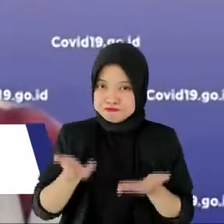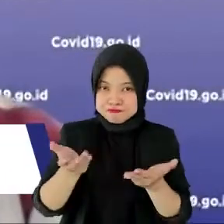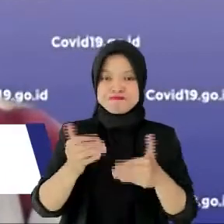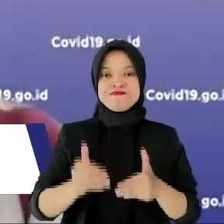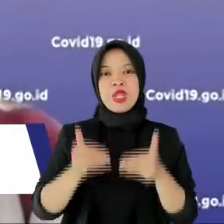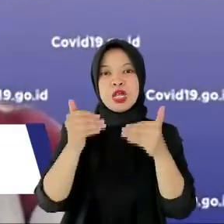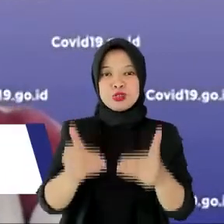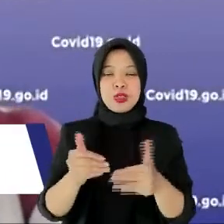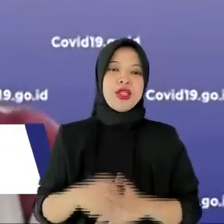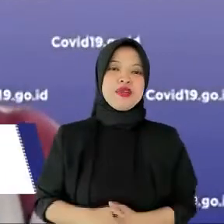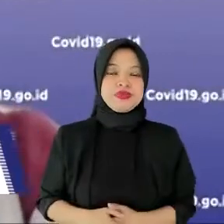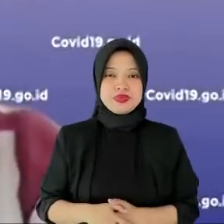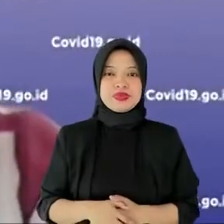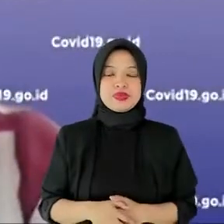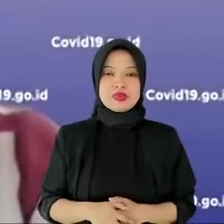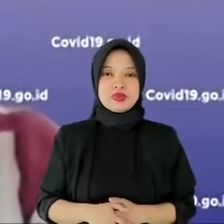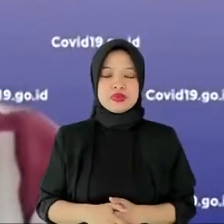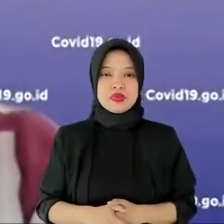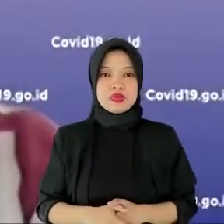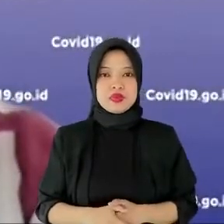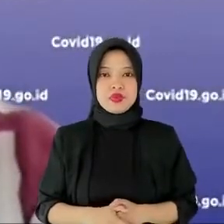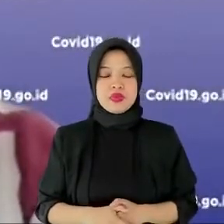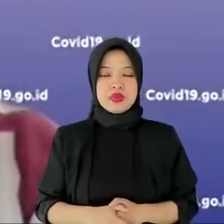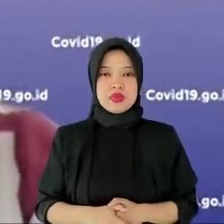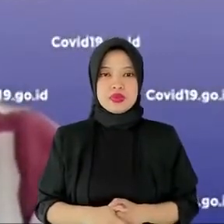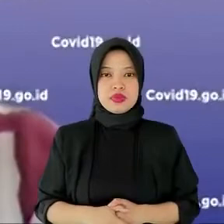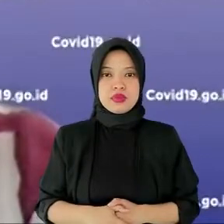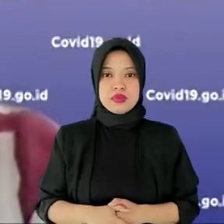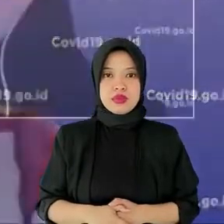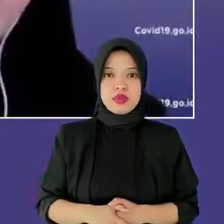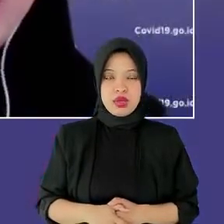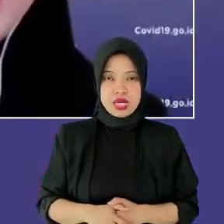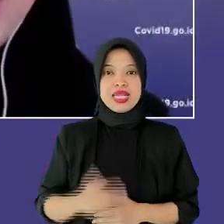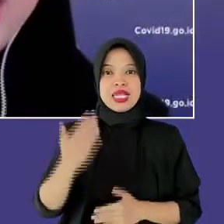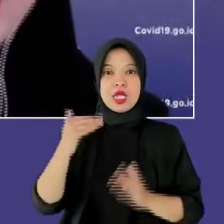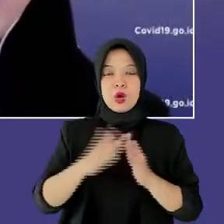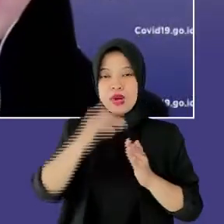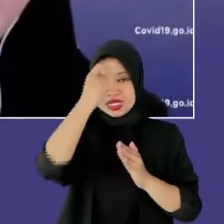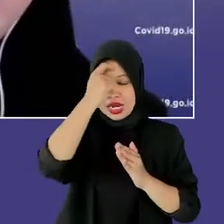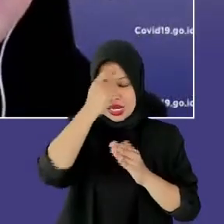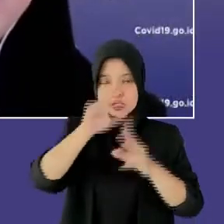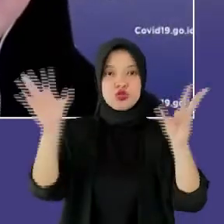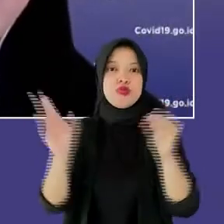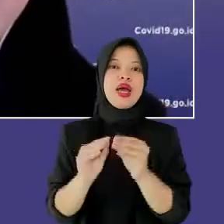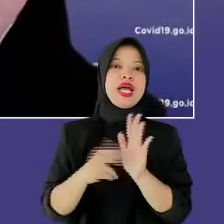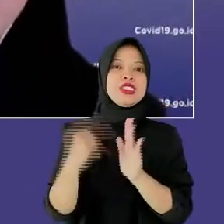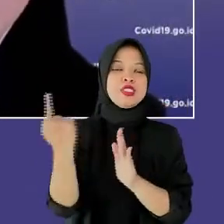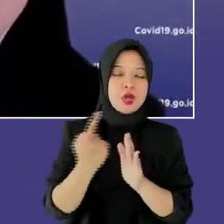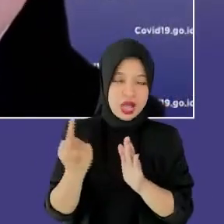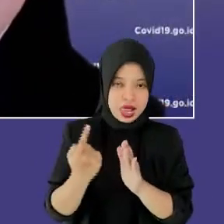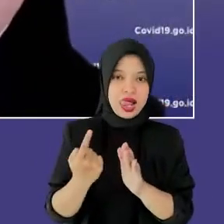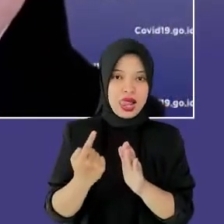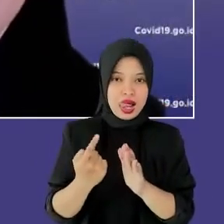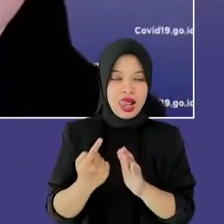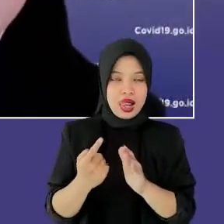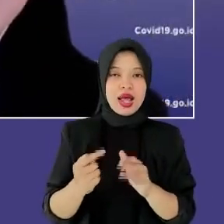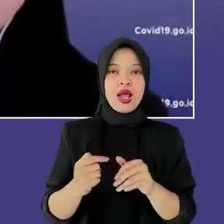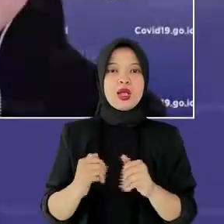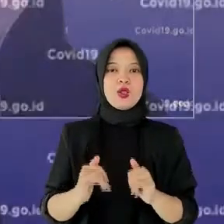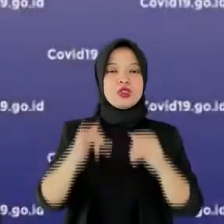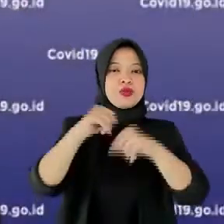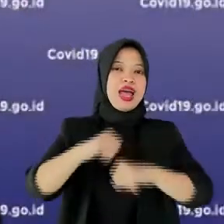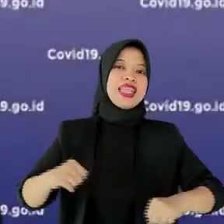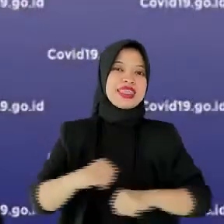Dewi. Kita lanjut Dokter Lola, kalau tadi kita berbicara salah satu RSDC-nya bentuknya nasional gitu ya di Wisma Atlet, kita lanjut ke slide